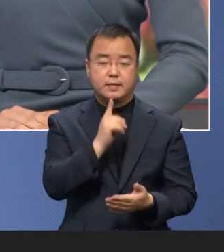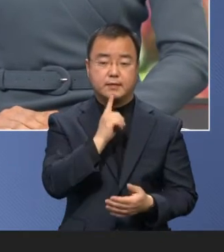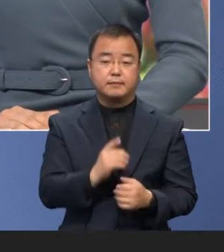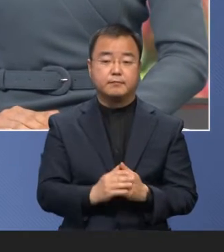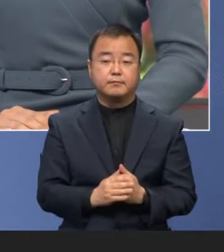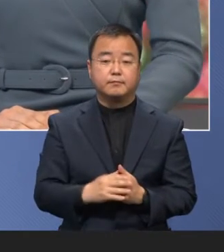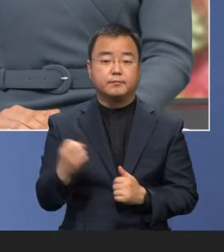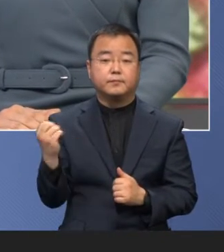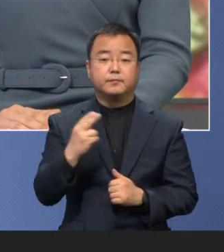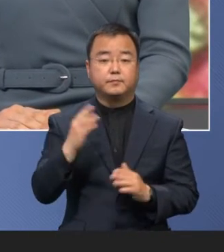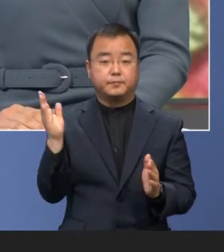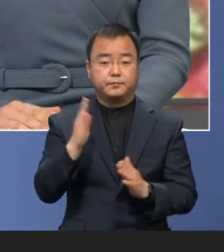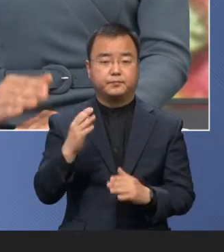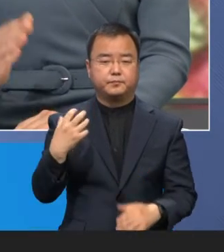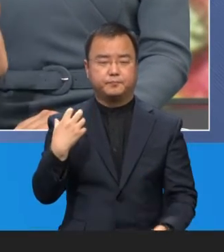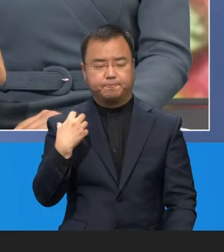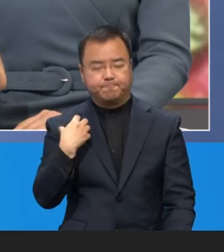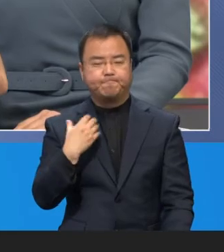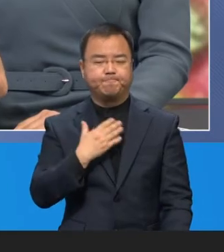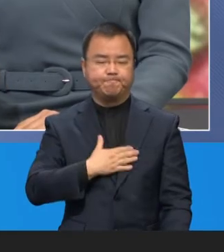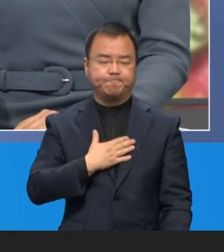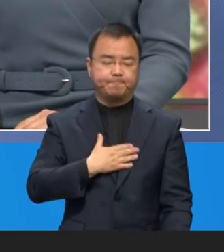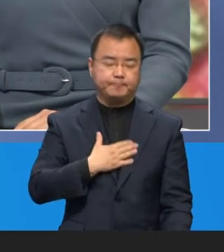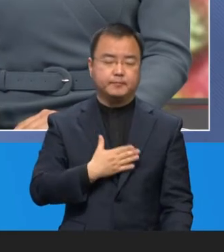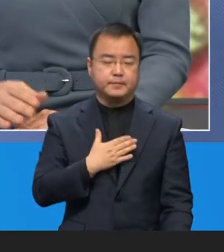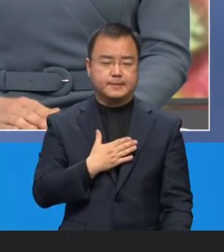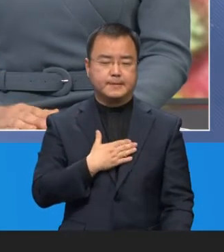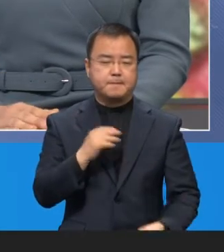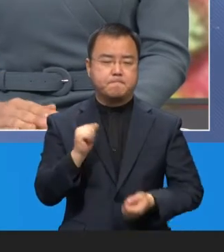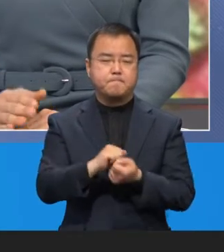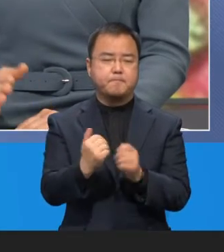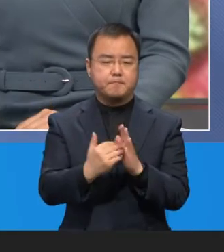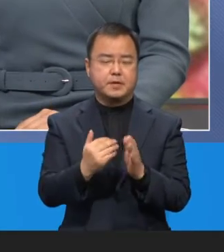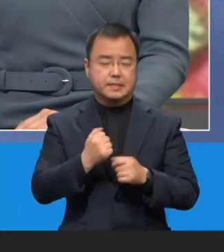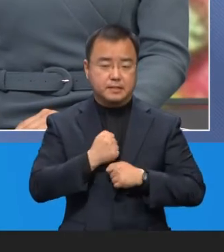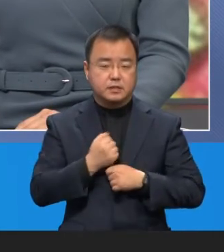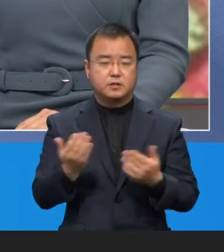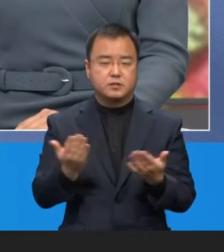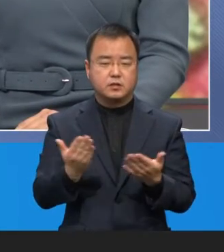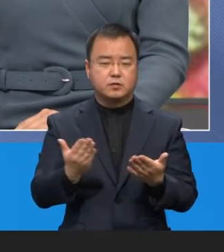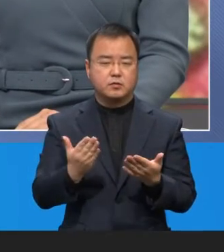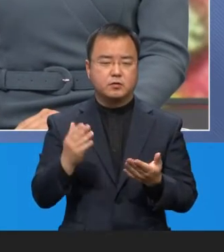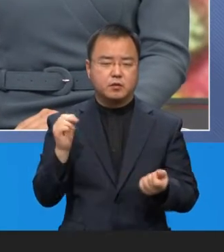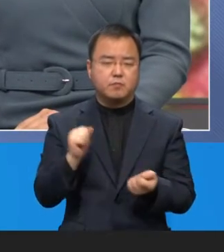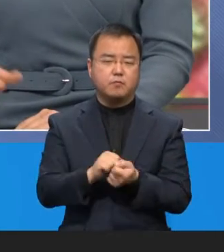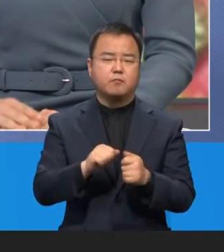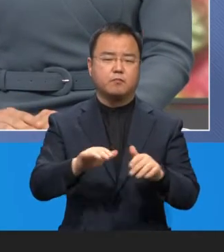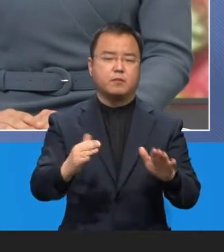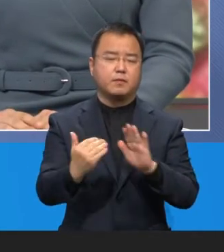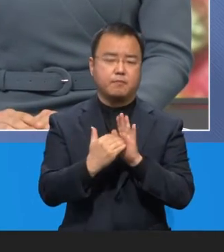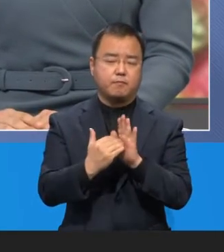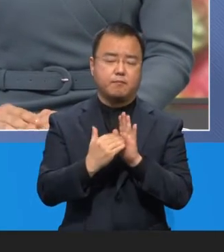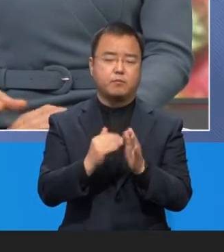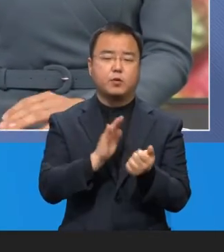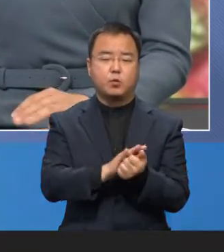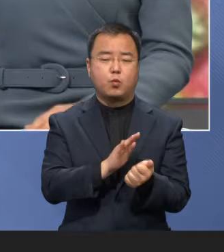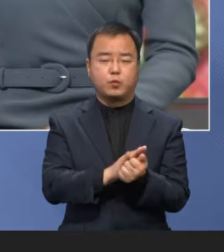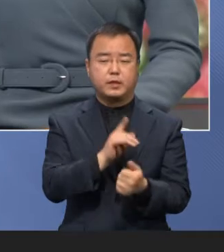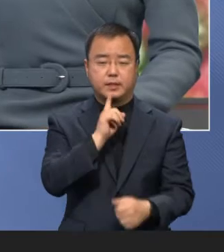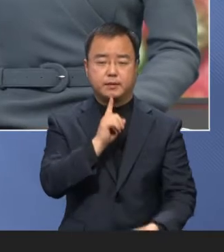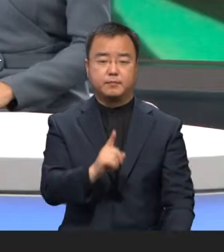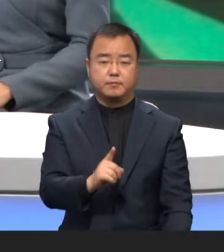또 학생들이 책임감 있게 방역 조치를 준수하는 것이 코로나19 확산을 막는 데 도움이 되었음을 시사하고 있습니다.